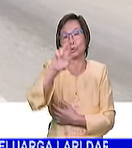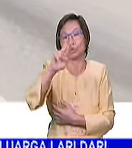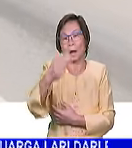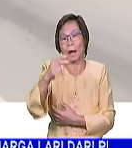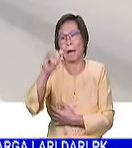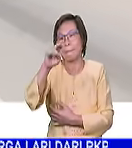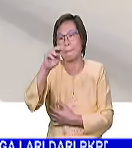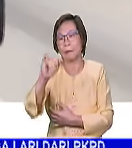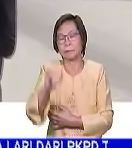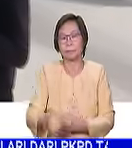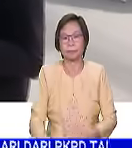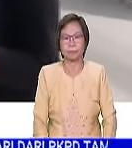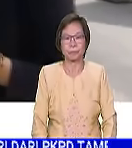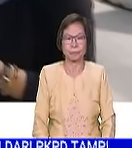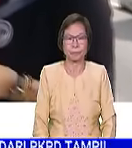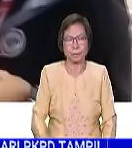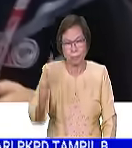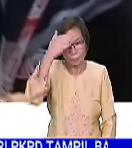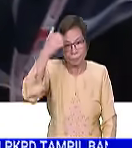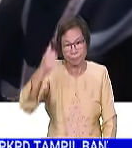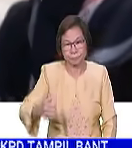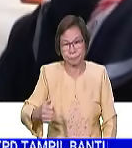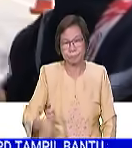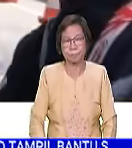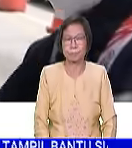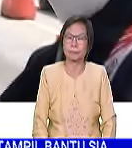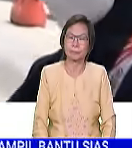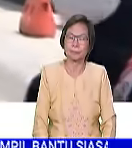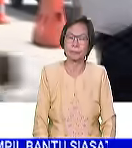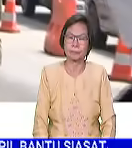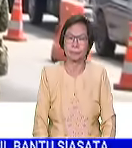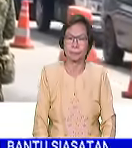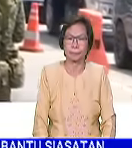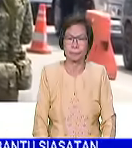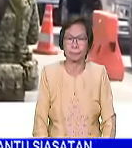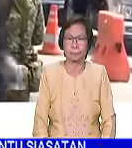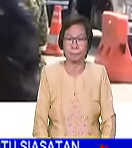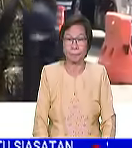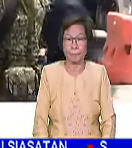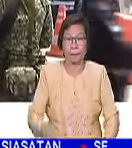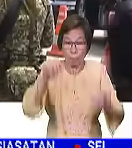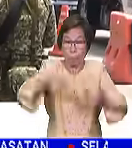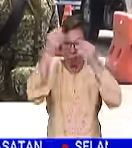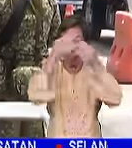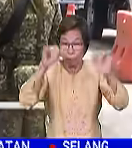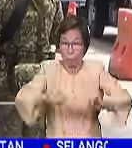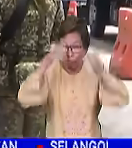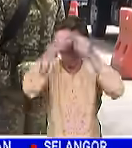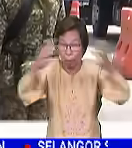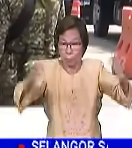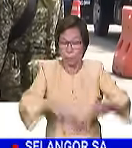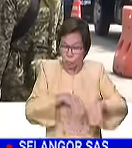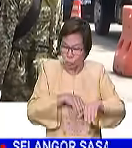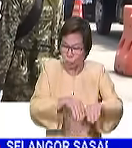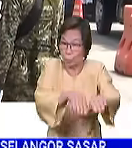Assalamualaikum tuan. Waalaikumsalam warahmatullahi taala wabarakatuh. Ya, mungkin tuan boleh kongsikan